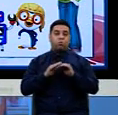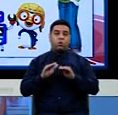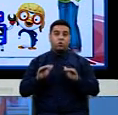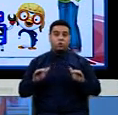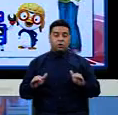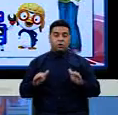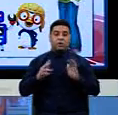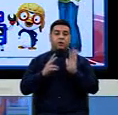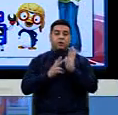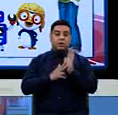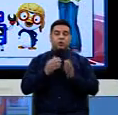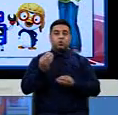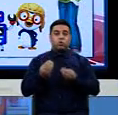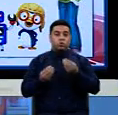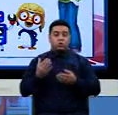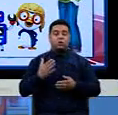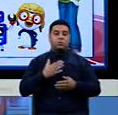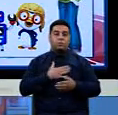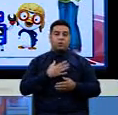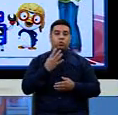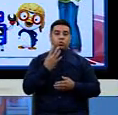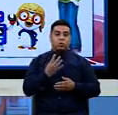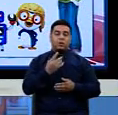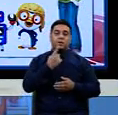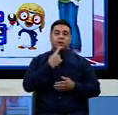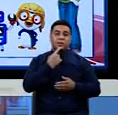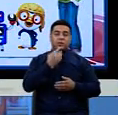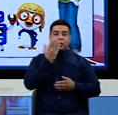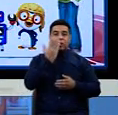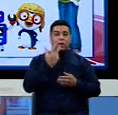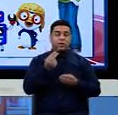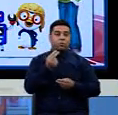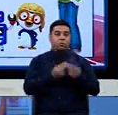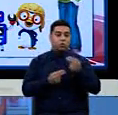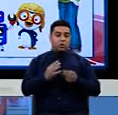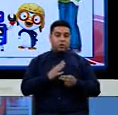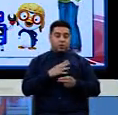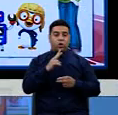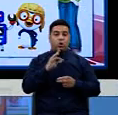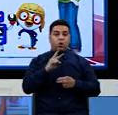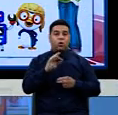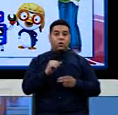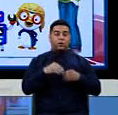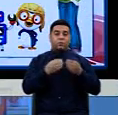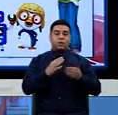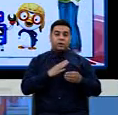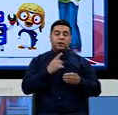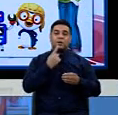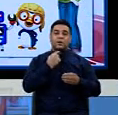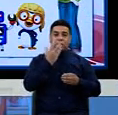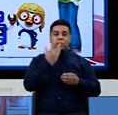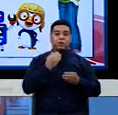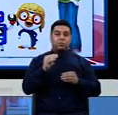bolajonlar, 8 ta o'yinchoqni biz 4 tasini qizil rangga, ya'ni Lolaxonga berilganini qizil